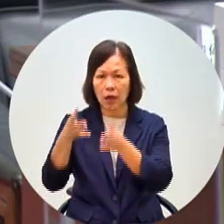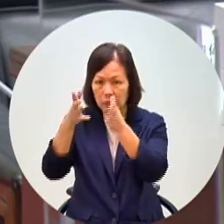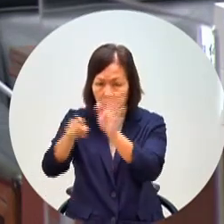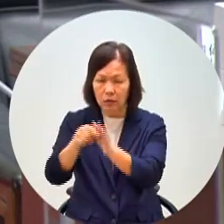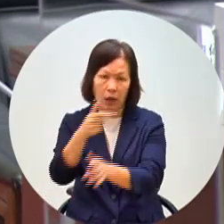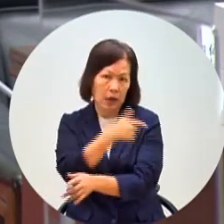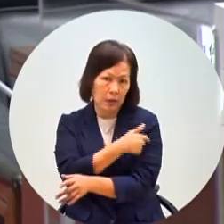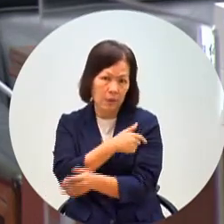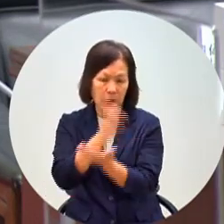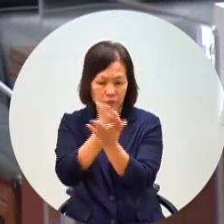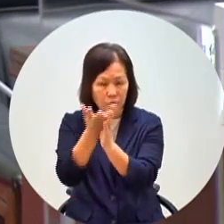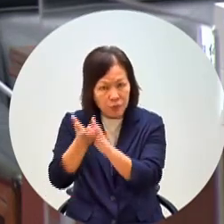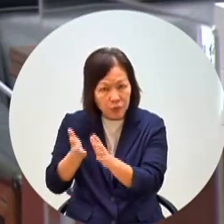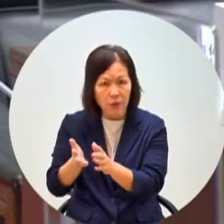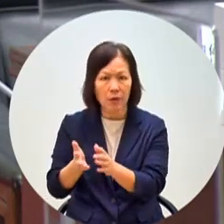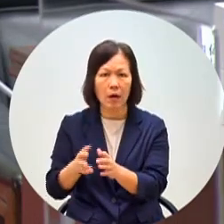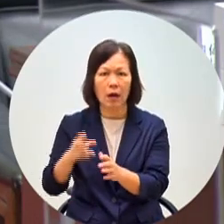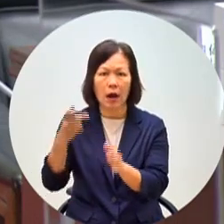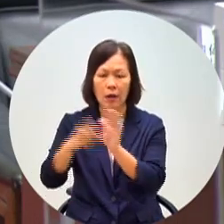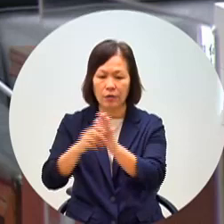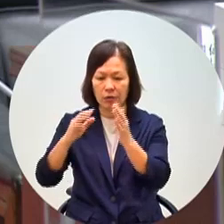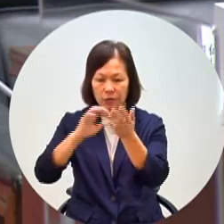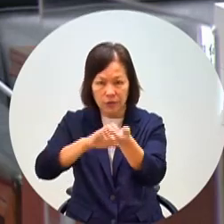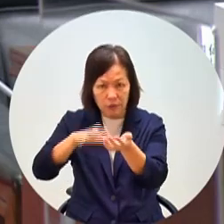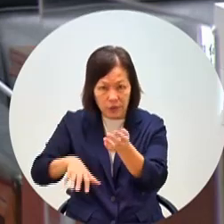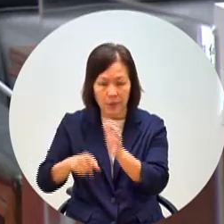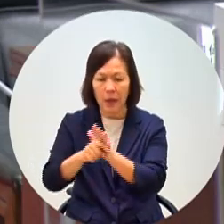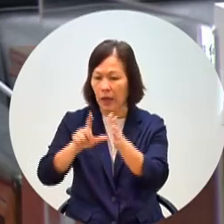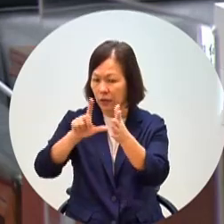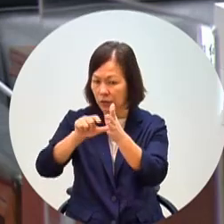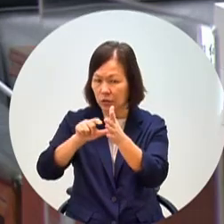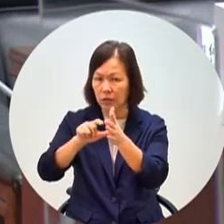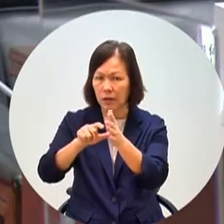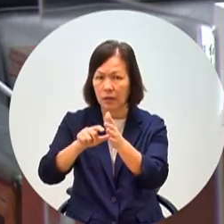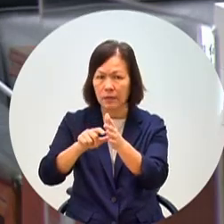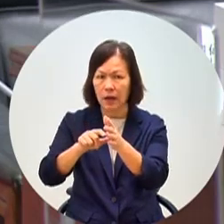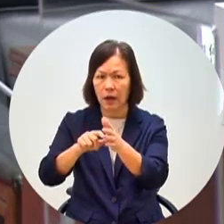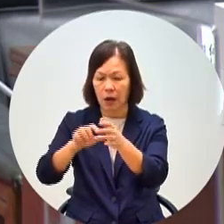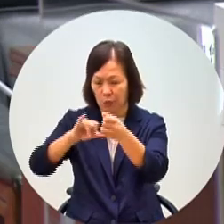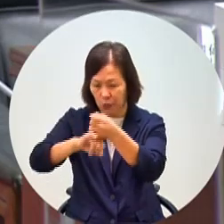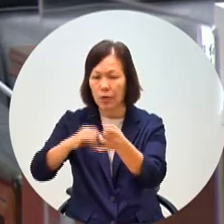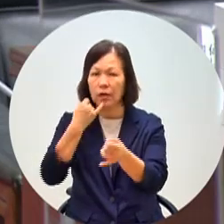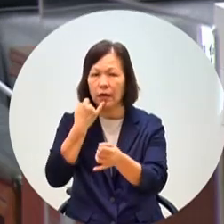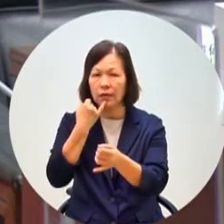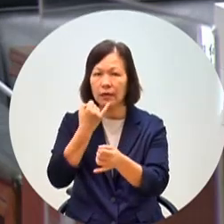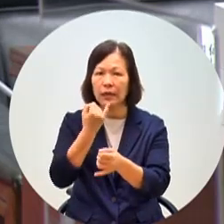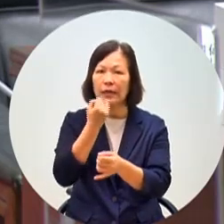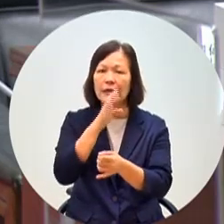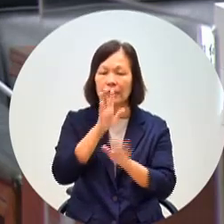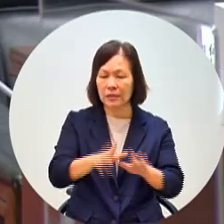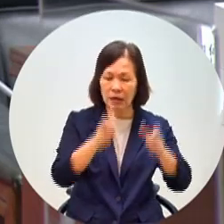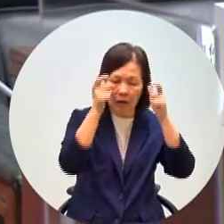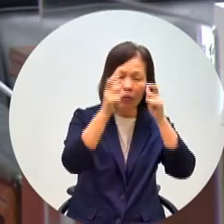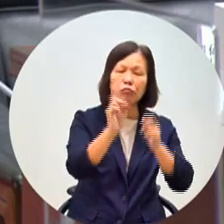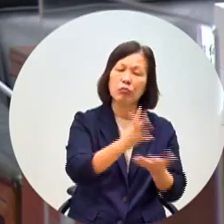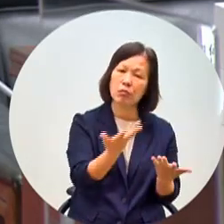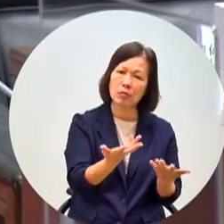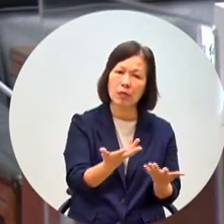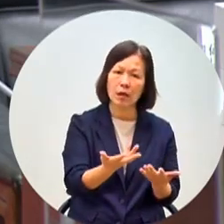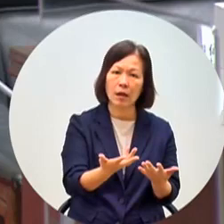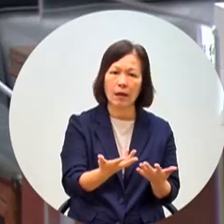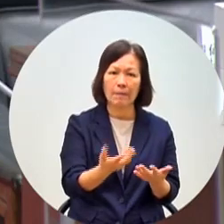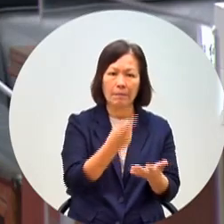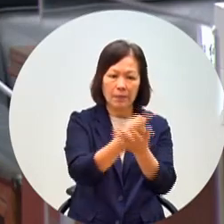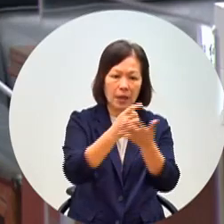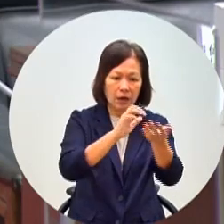苗种类跟院所还有时间下去预约。但是我们高雄现在是怎么样，要每